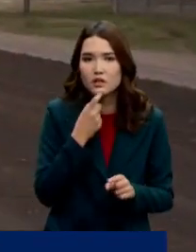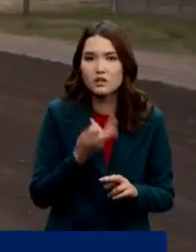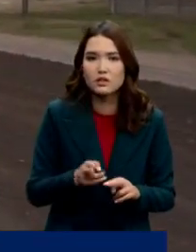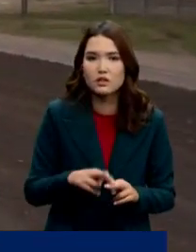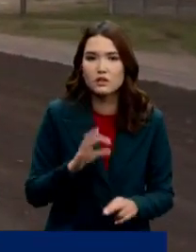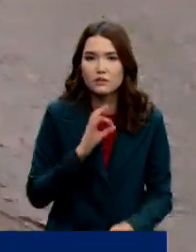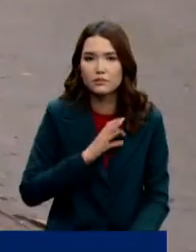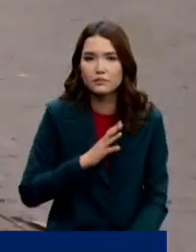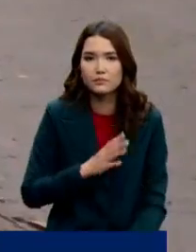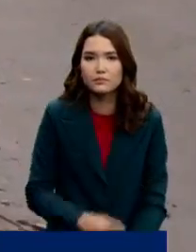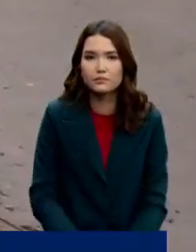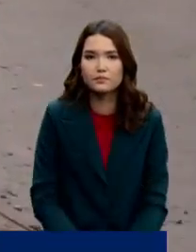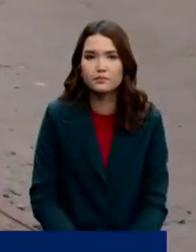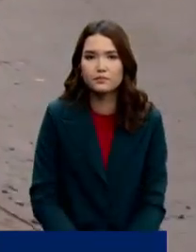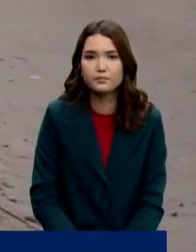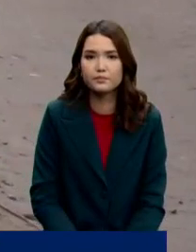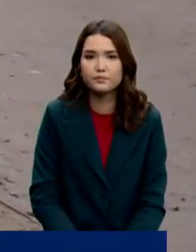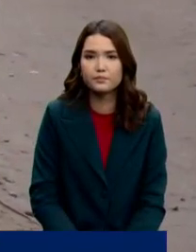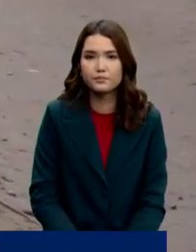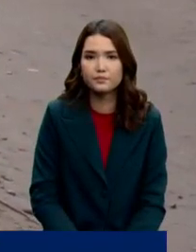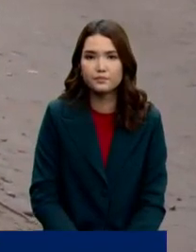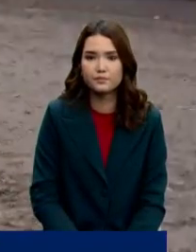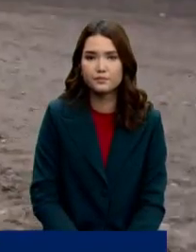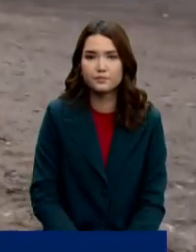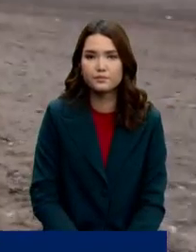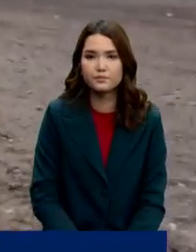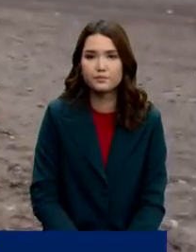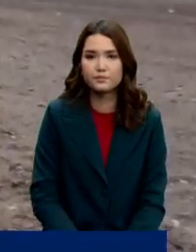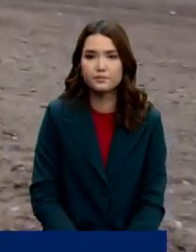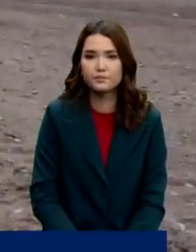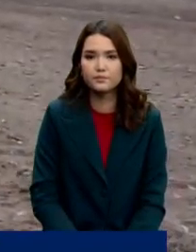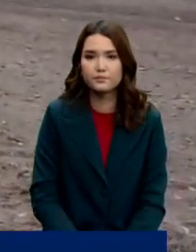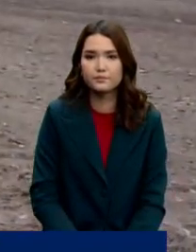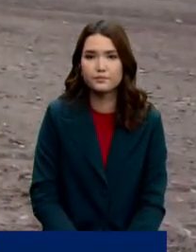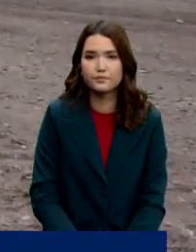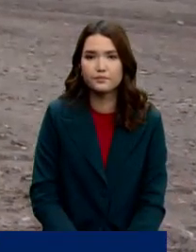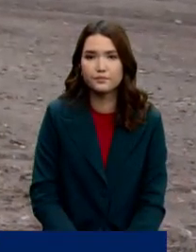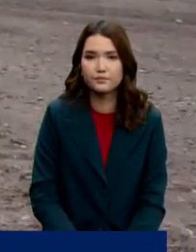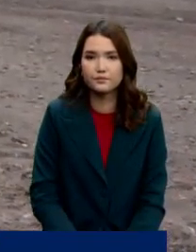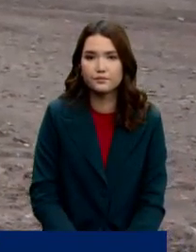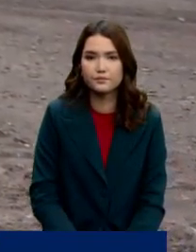көктемге қалады. Нұрлан Асқар, Жамбыл аудандық, Баев атамекен бизнес, Жамбыл облысынан.